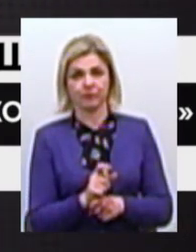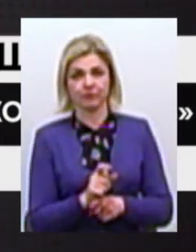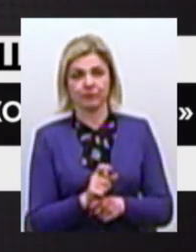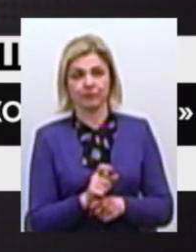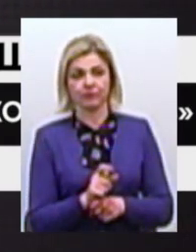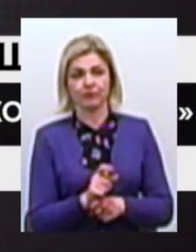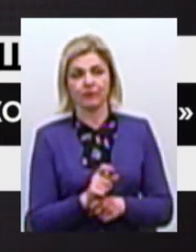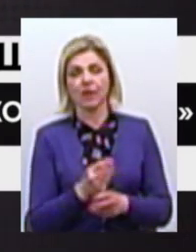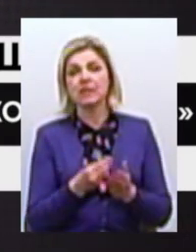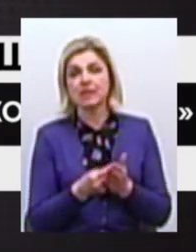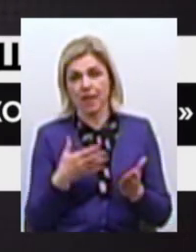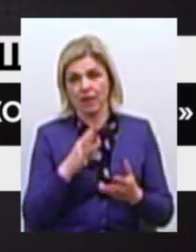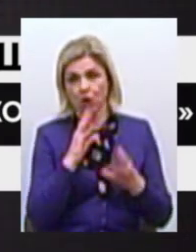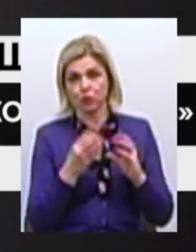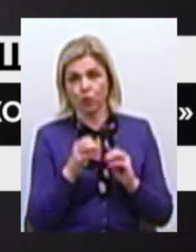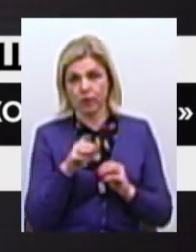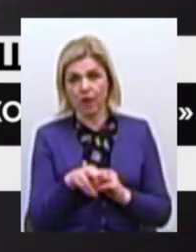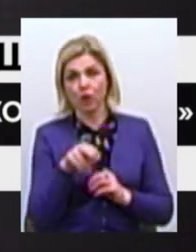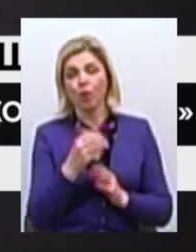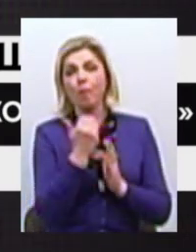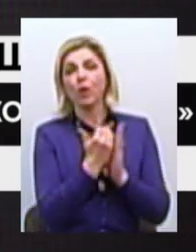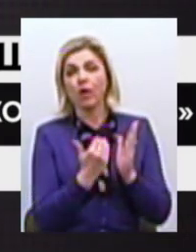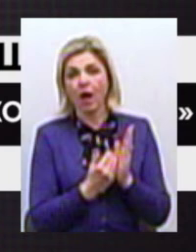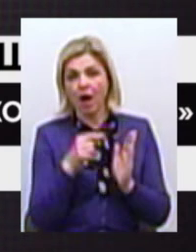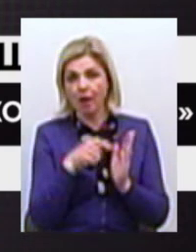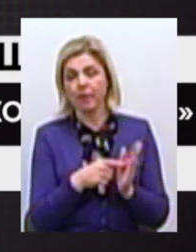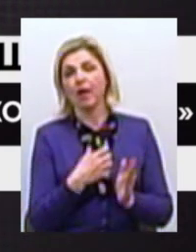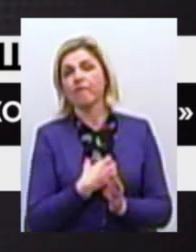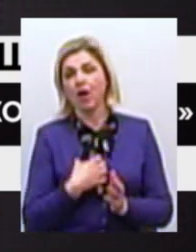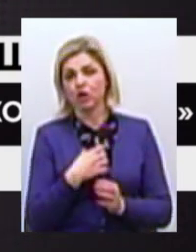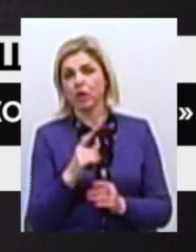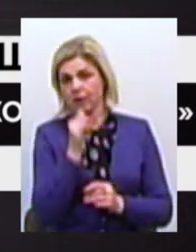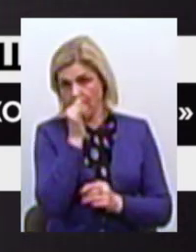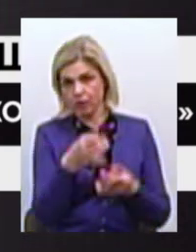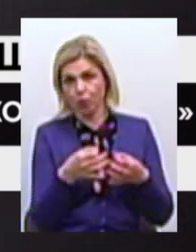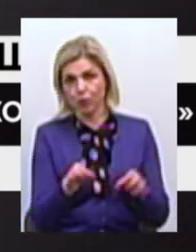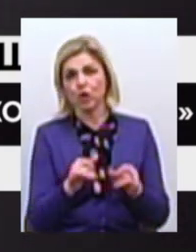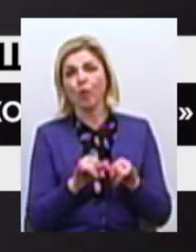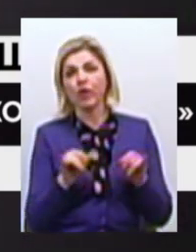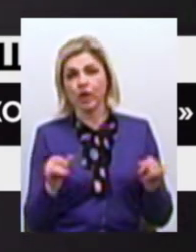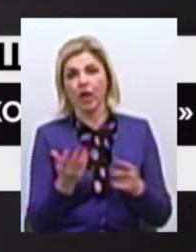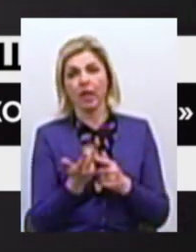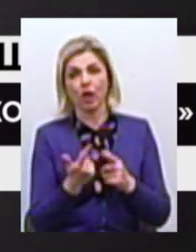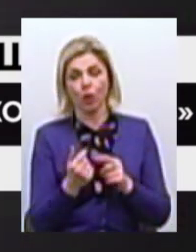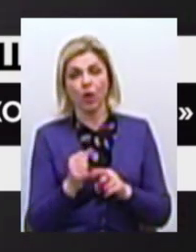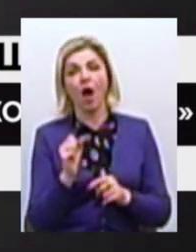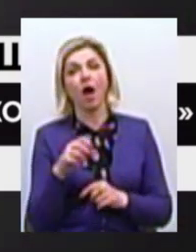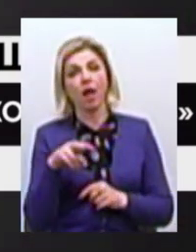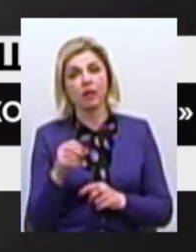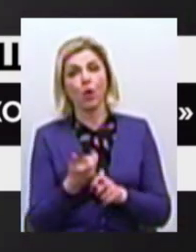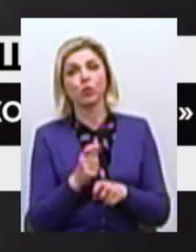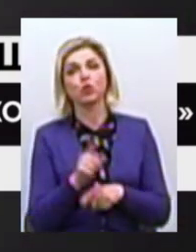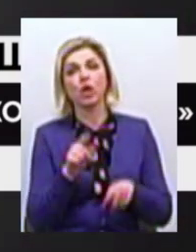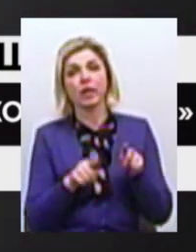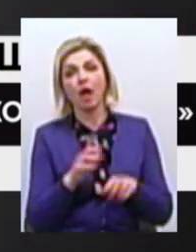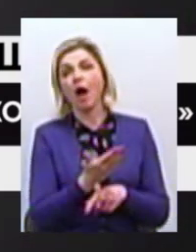цінні результати, тому що зазвичай програми базуються на тому, щоб не допустити збільшення кількості, але дуже рідко якому